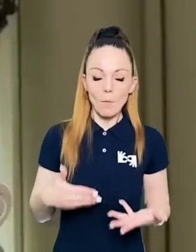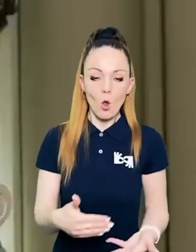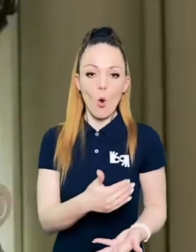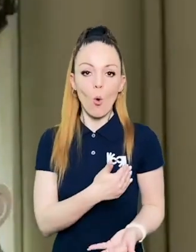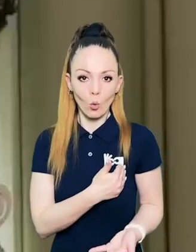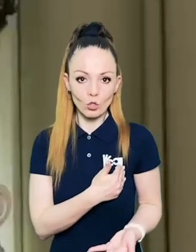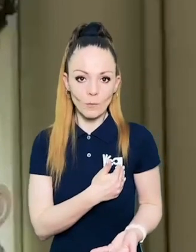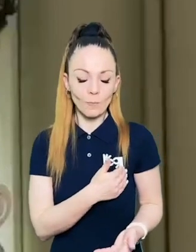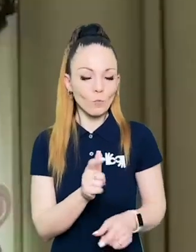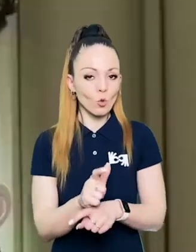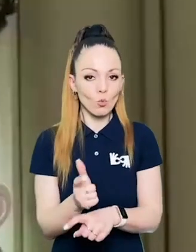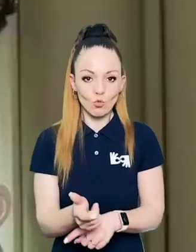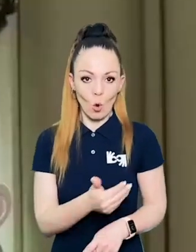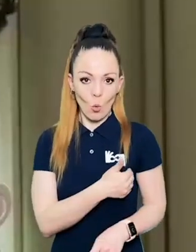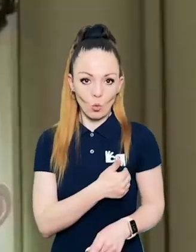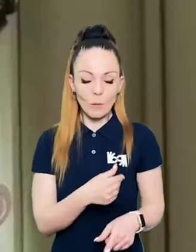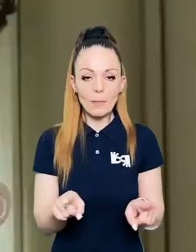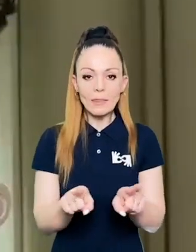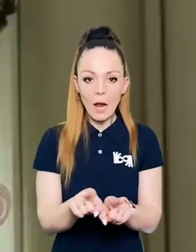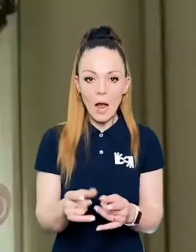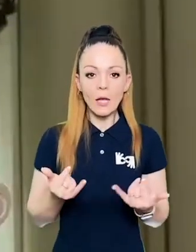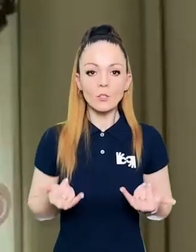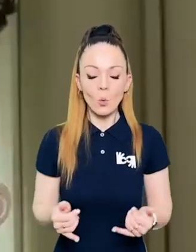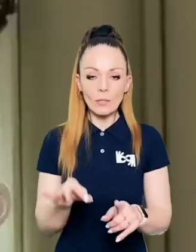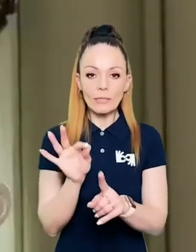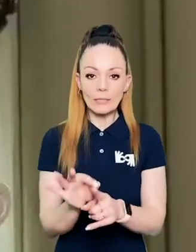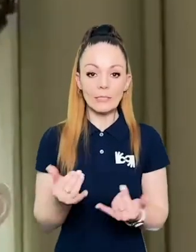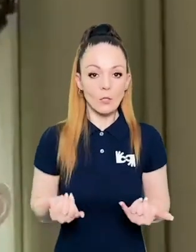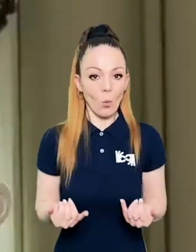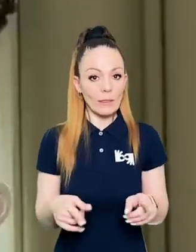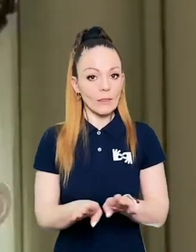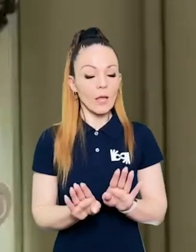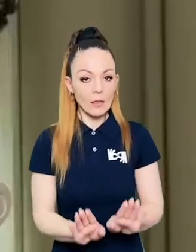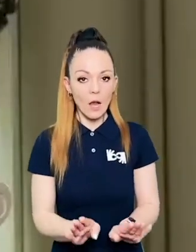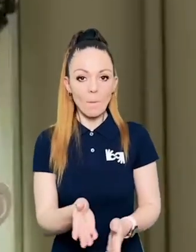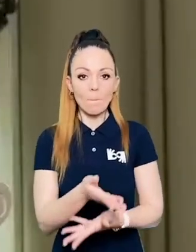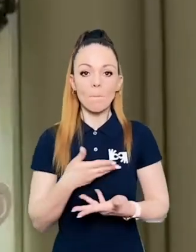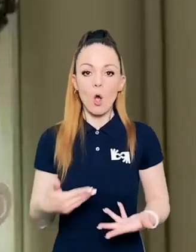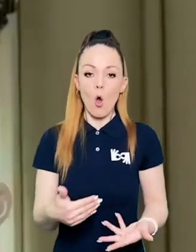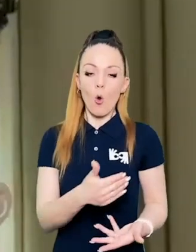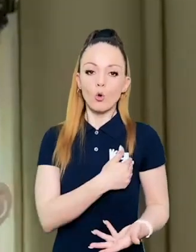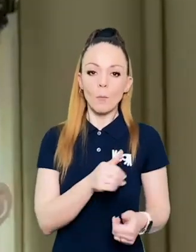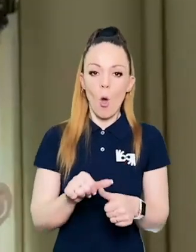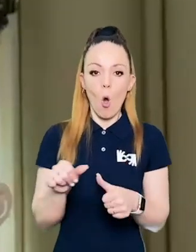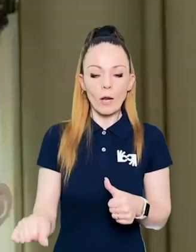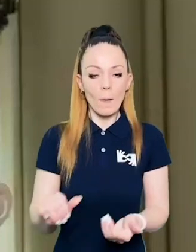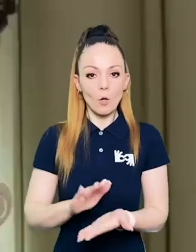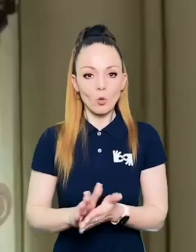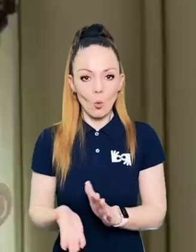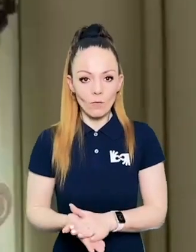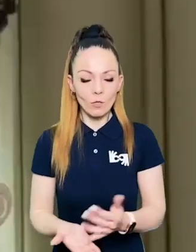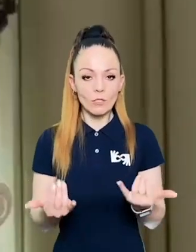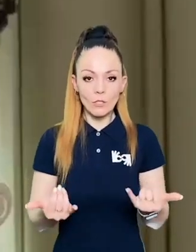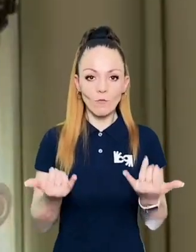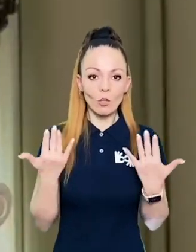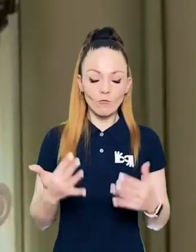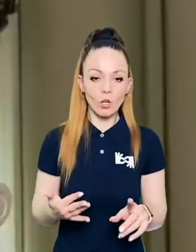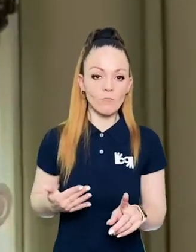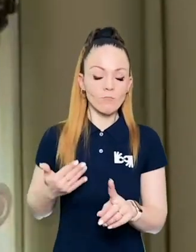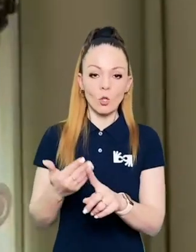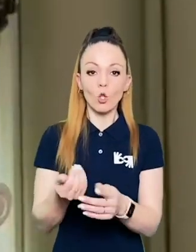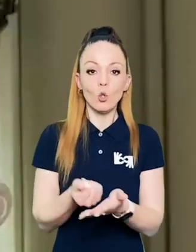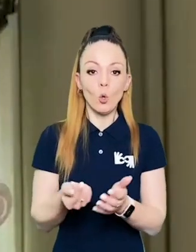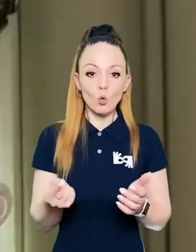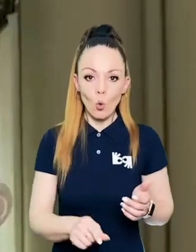Ми хочемо, знов-таки, дуже хочемо, така ціль. Сьогодні це так. Ми хочемо окремий договір. Сьогодні